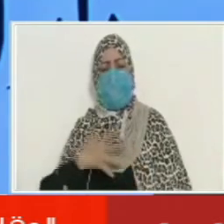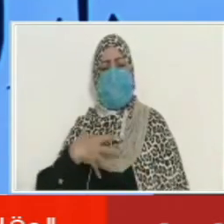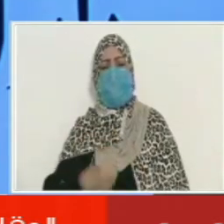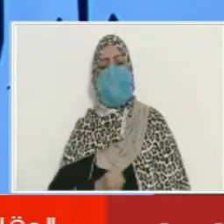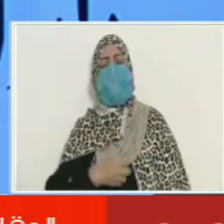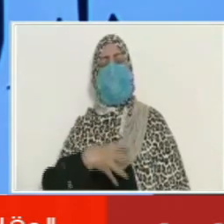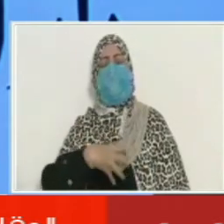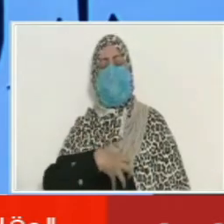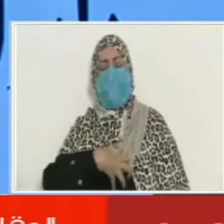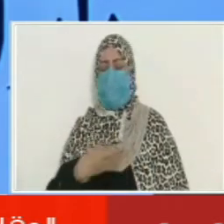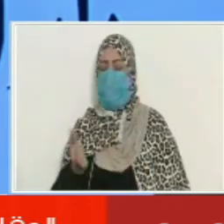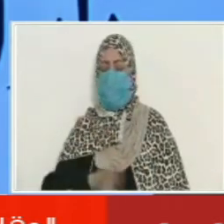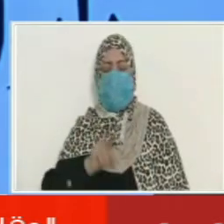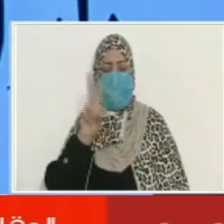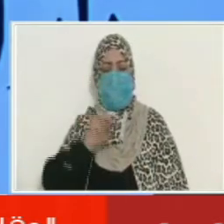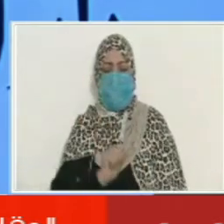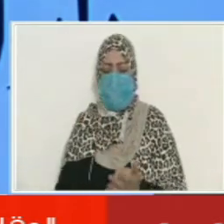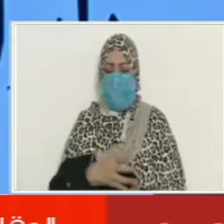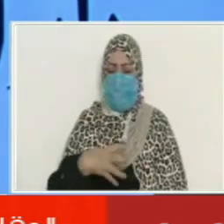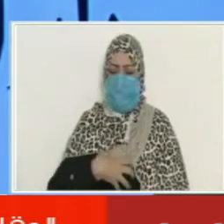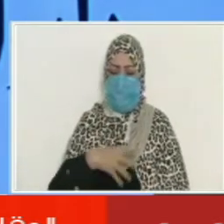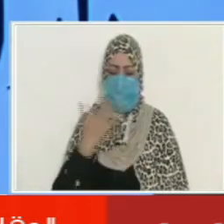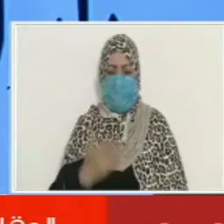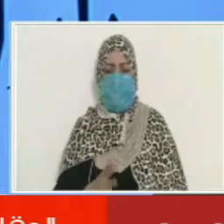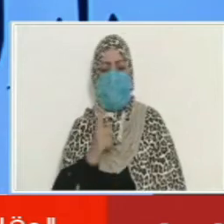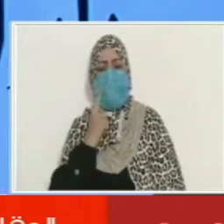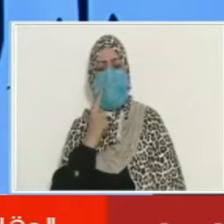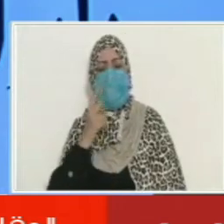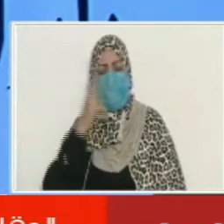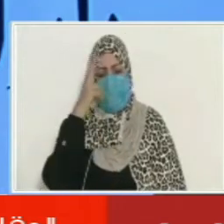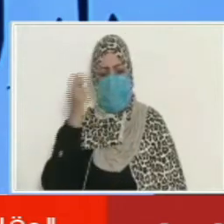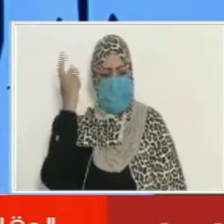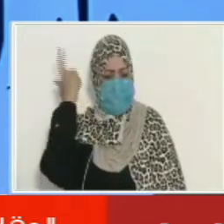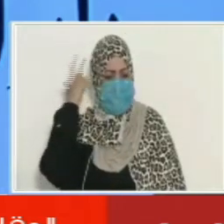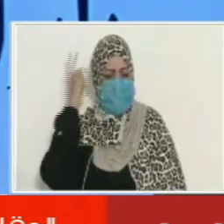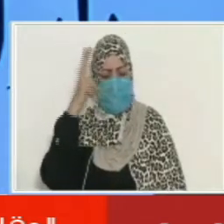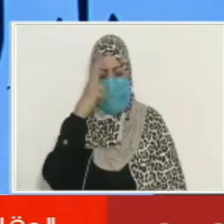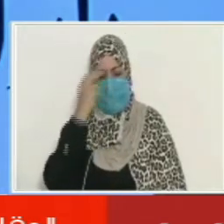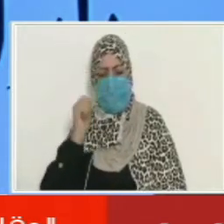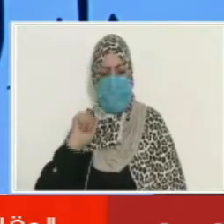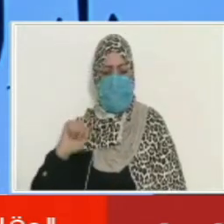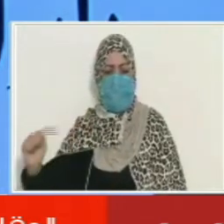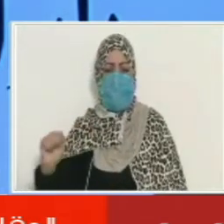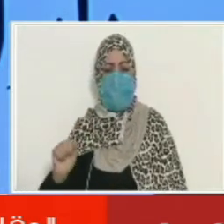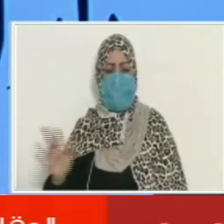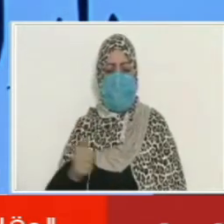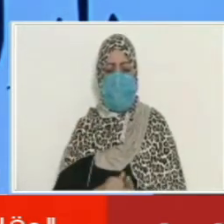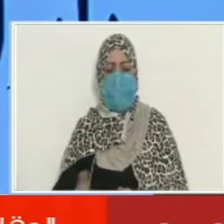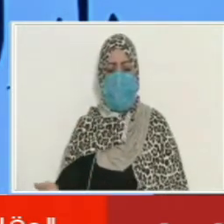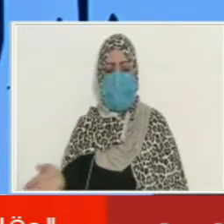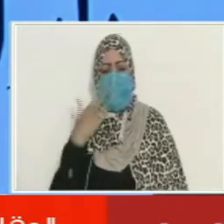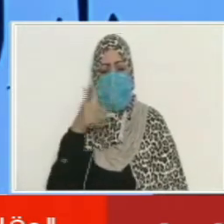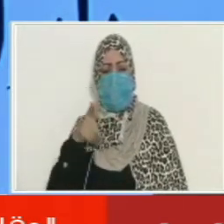من ديارهم أو يقتلوا أنفسهم، فسوى بينهما. فالإخراج يعني من البيوت ومن السكن هذا يعني